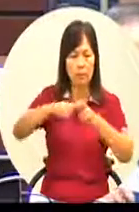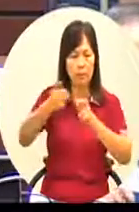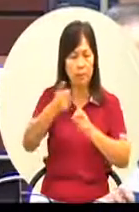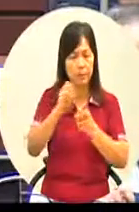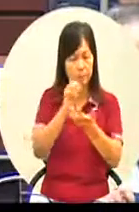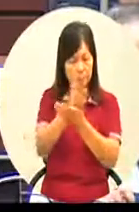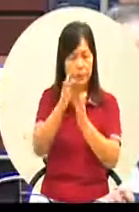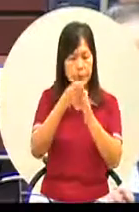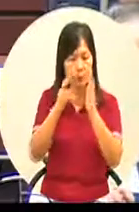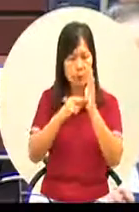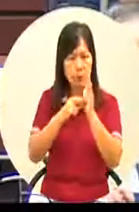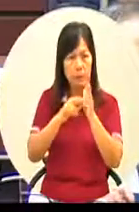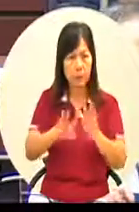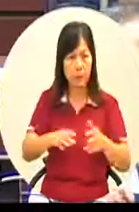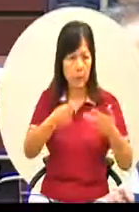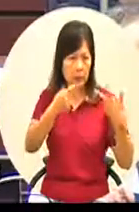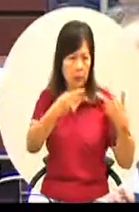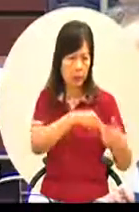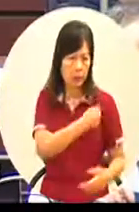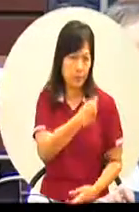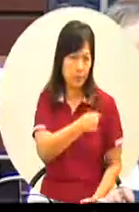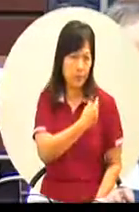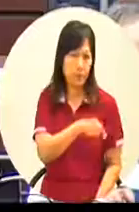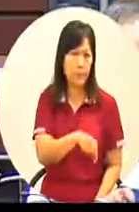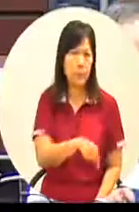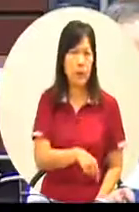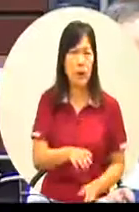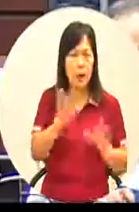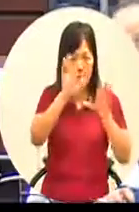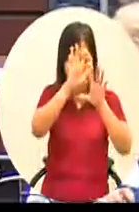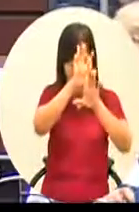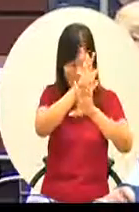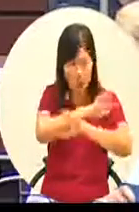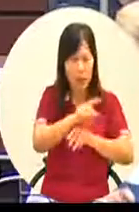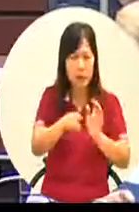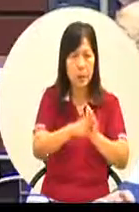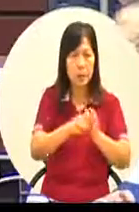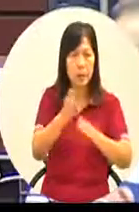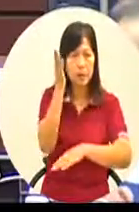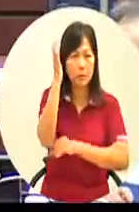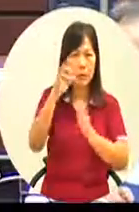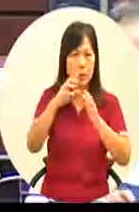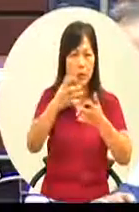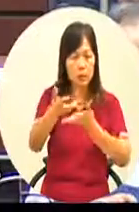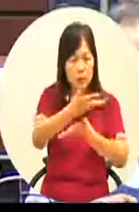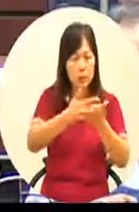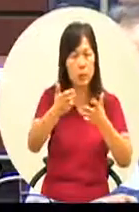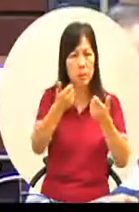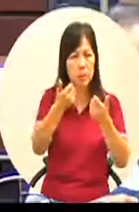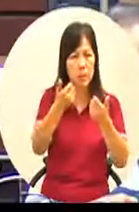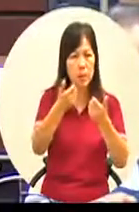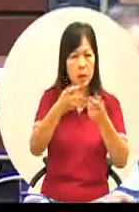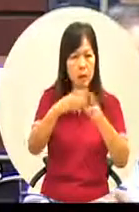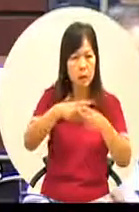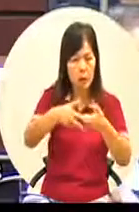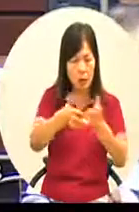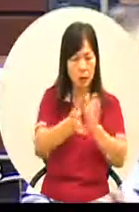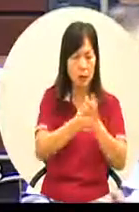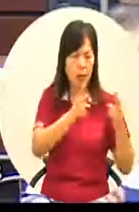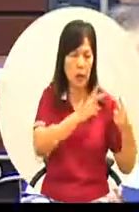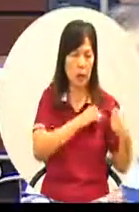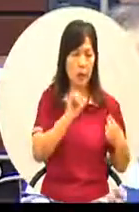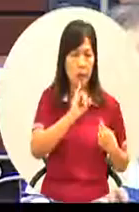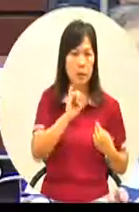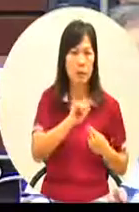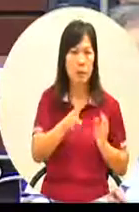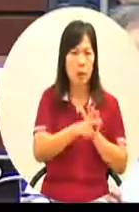那这个礼拜一啊，这个晚上的那个政策协调小组，那小英总统啊有